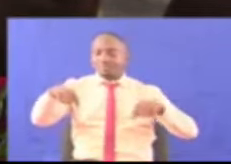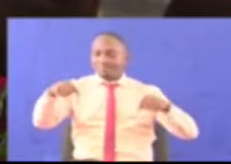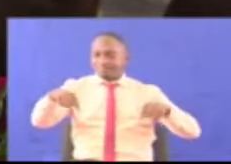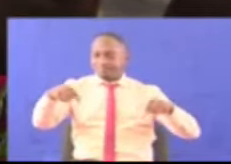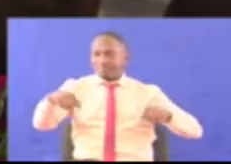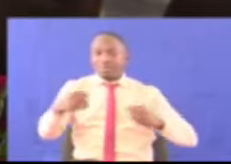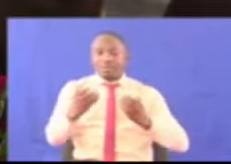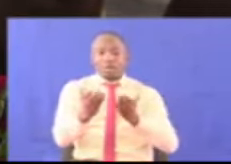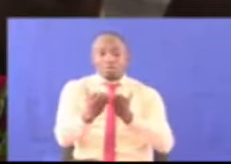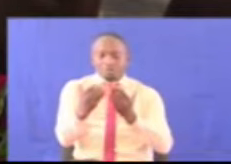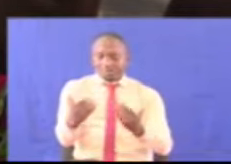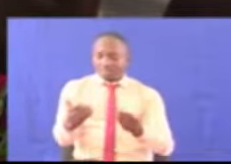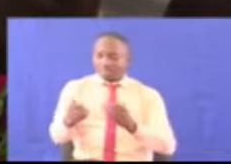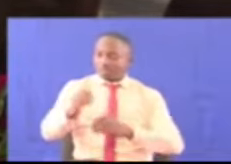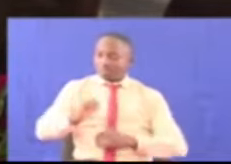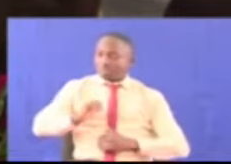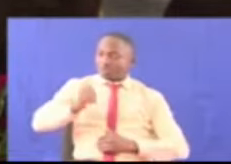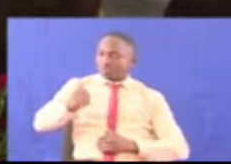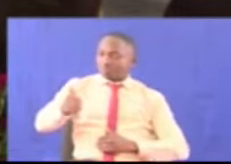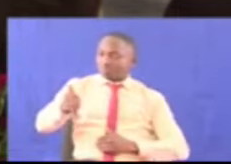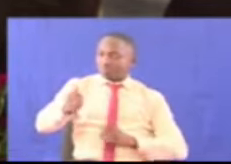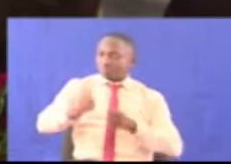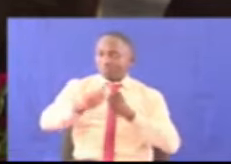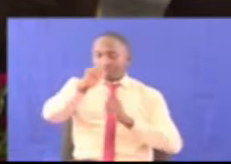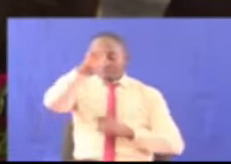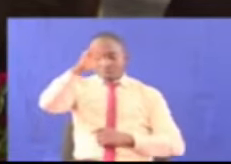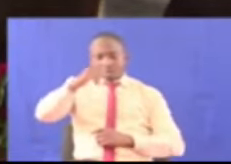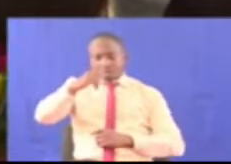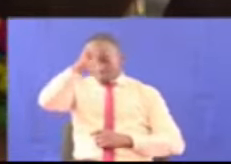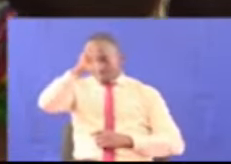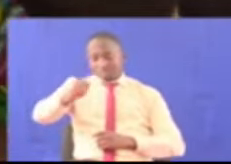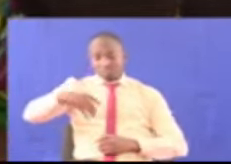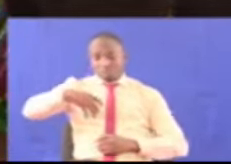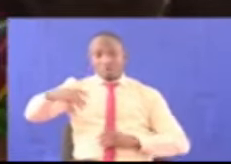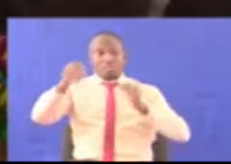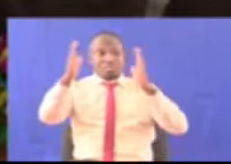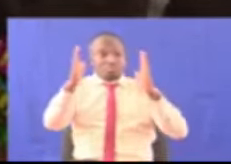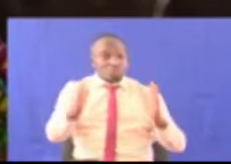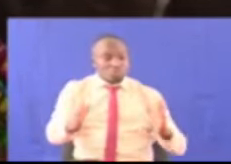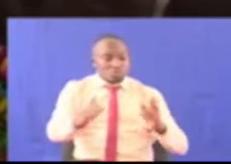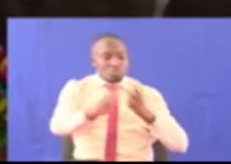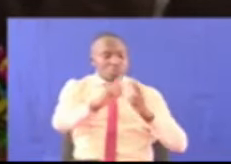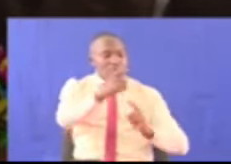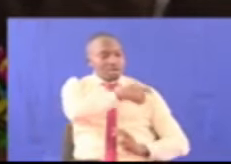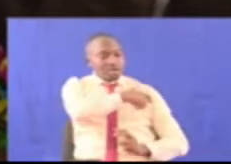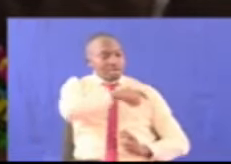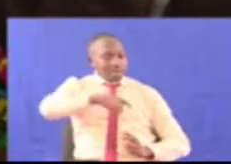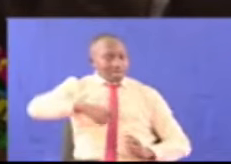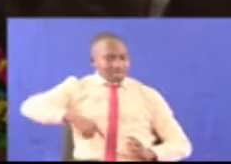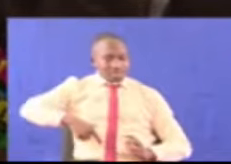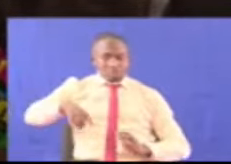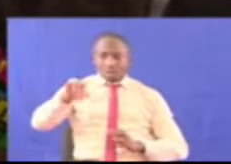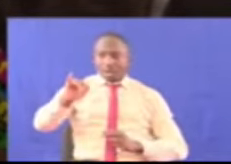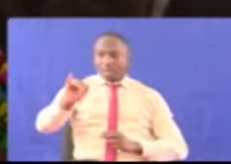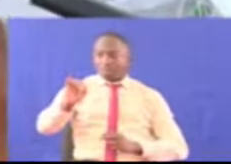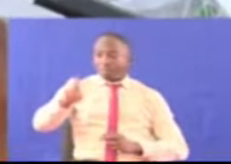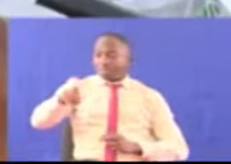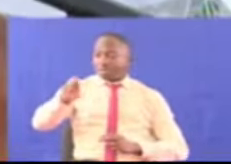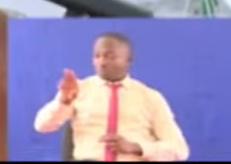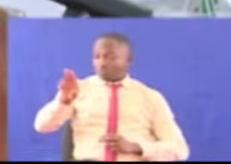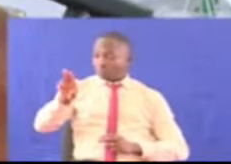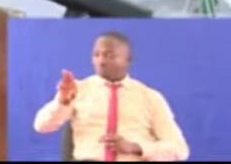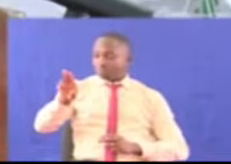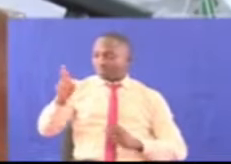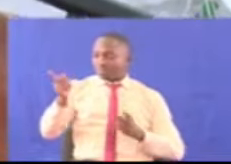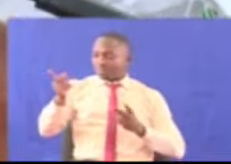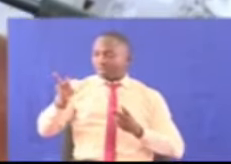Ninaomba mniruhusu sasa, Mheshimiwa Waziri Mkuu, Mheshimiwa Rais wa IPU, ninaomba nimwalike sasa Naibu Spika, ambaye yeye